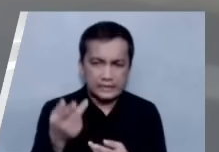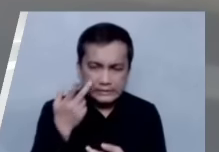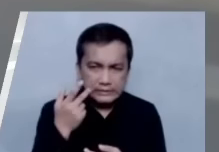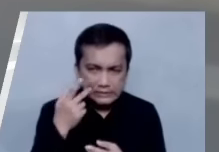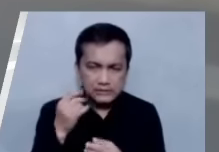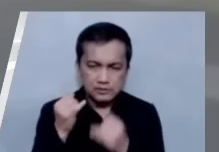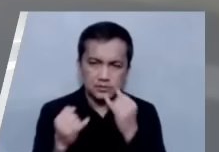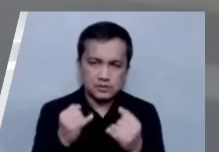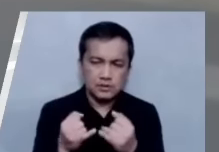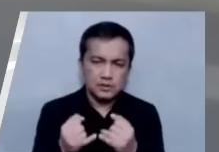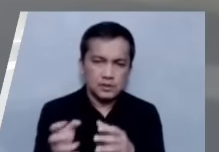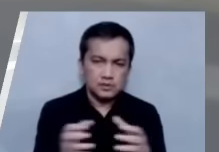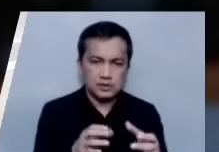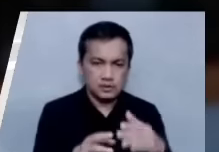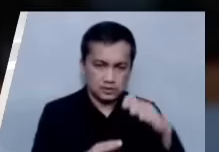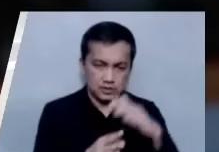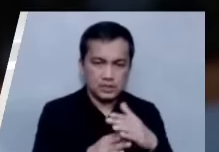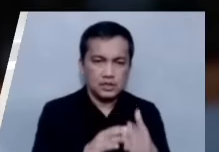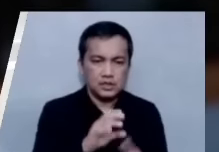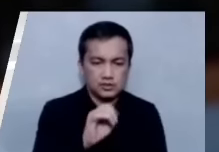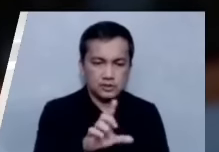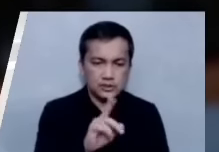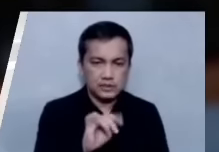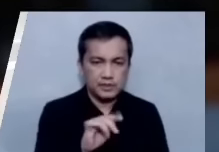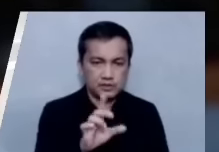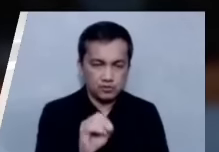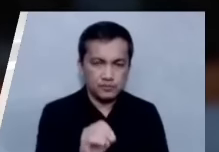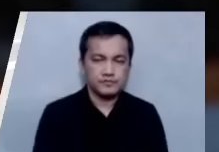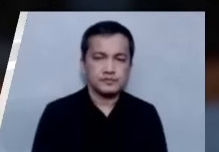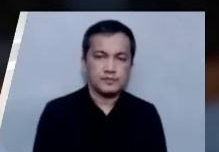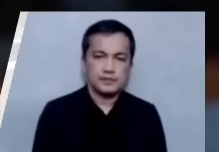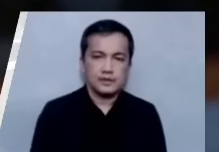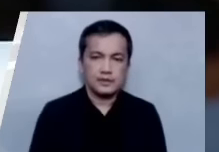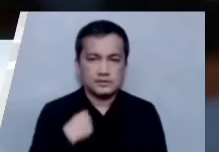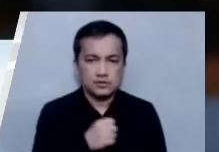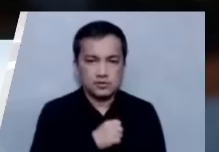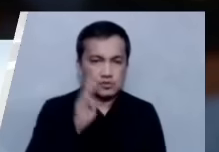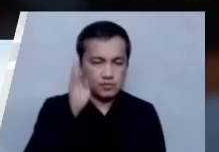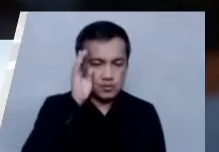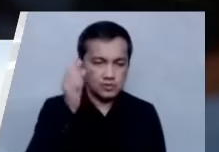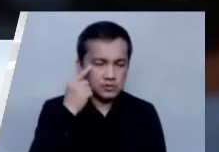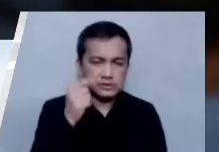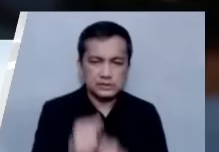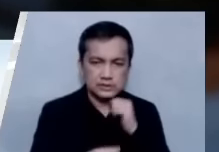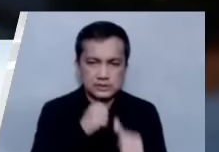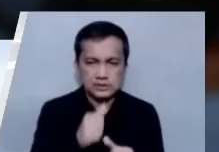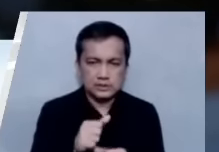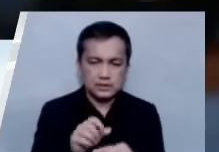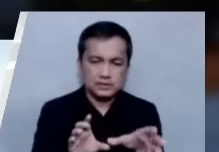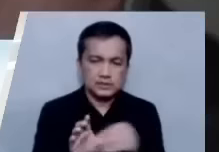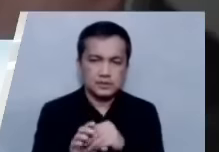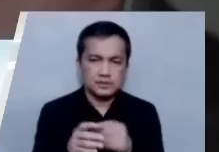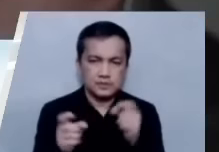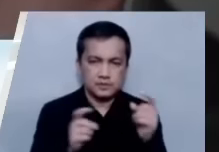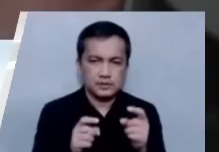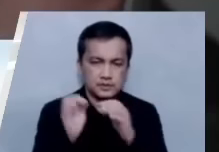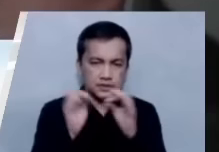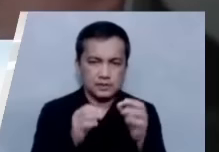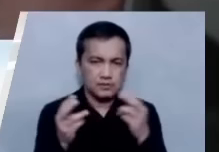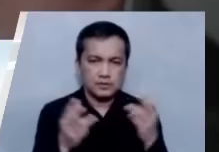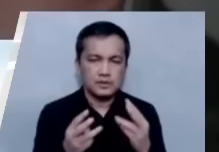retired Colonel Edilberto Leonardo. Si Senador Go, nauna nang itinanggi ang paratang na involved siya sa operasyon sa drug war. Ang